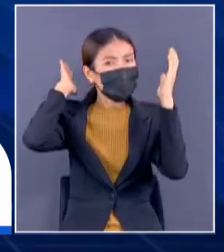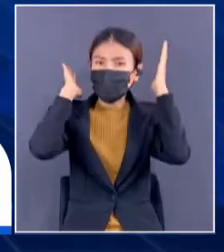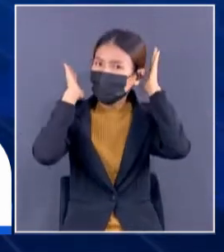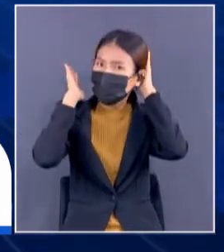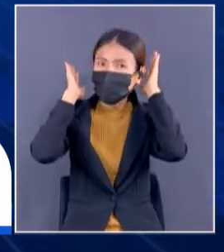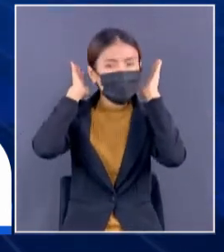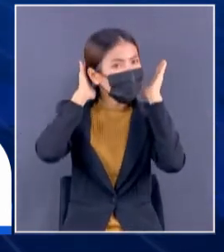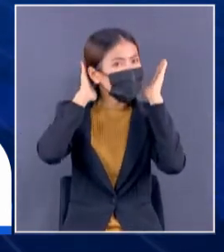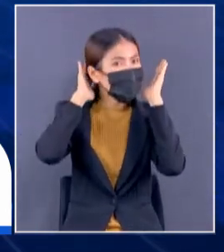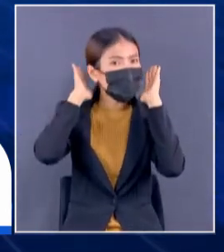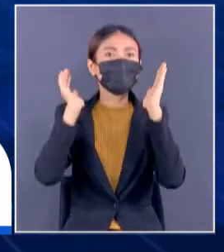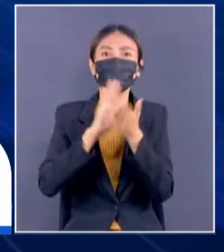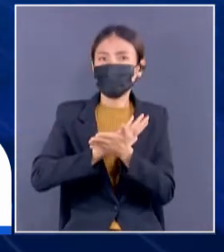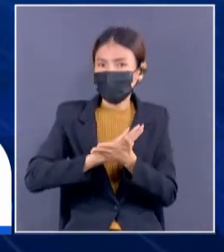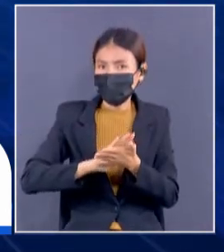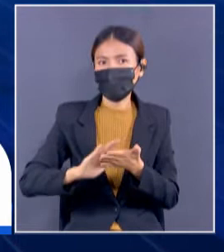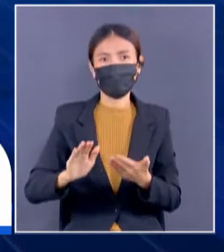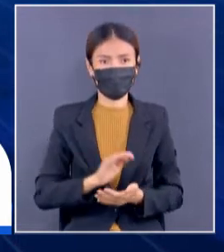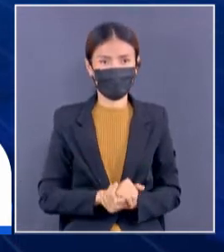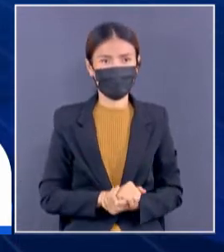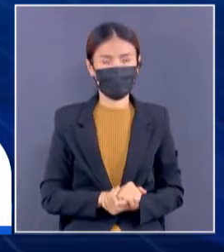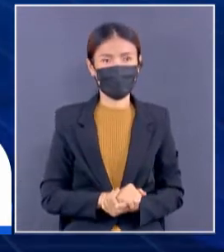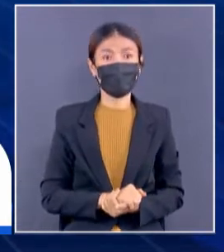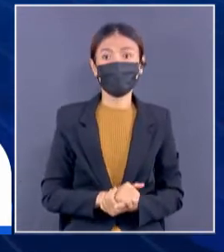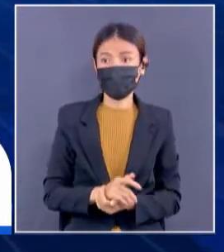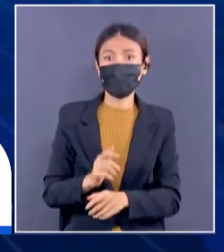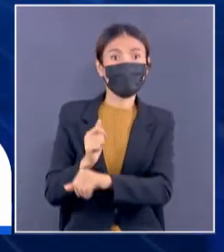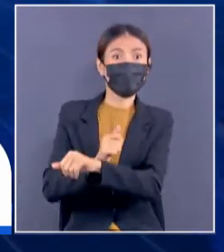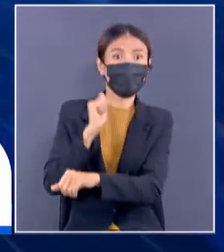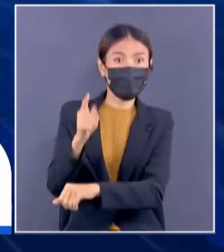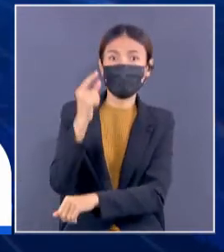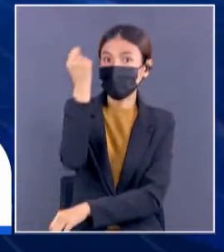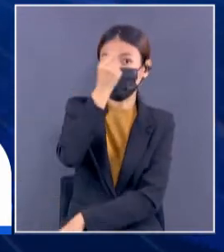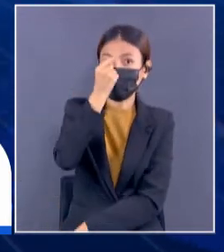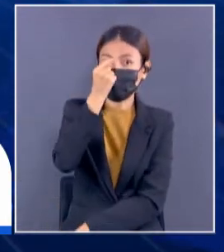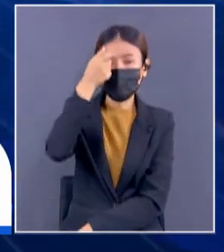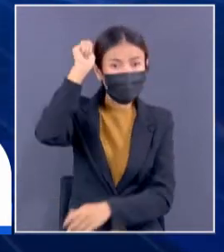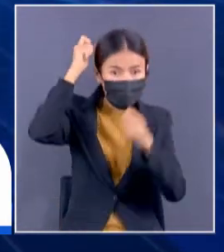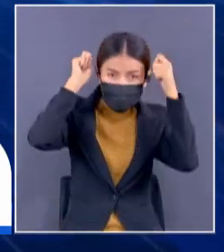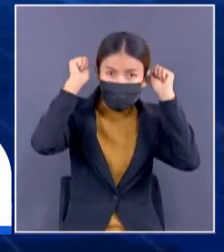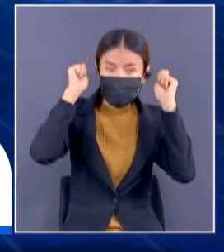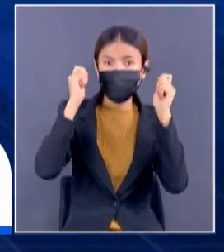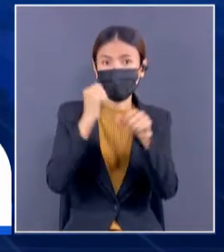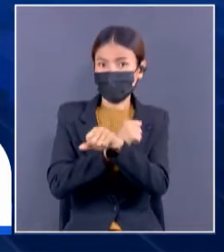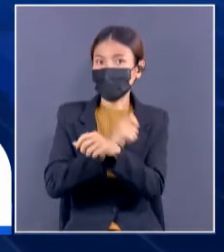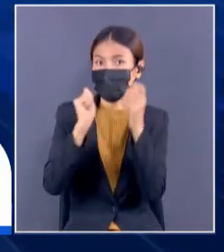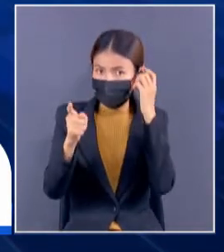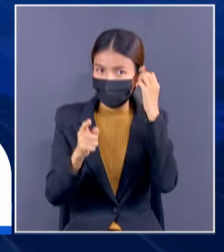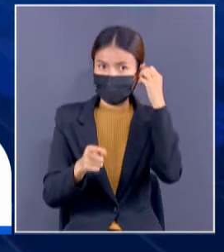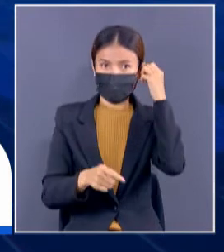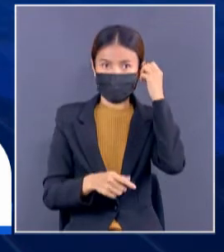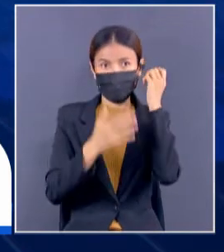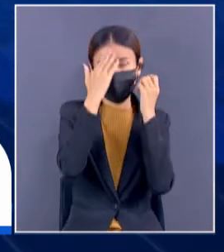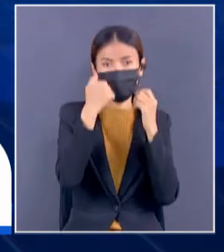ที่ไว้ยาวดูไม่สุภาพโดยจ้างช่างมาทำทรงนี้ให้โดยเฉพาะครับเพราะว่าเคยเห็นรุ่นพี่ท